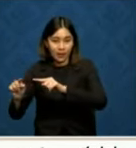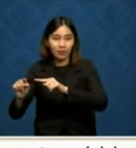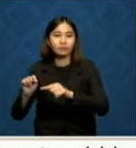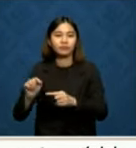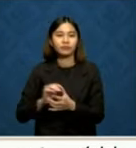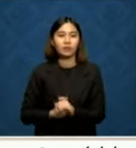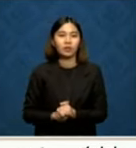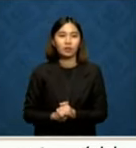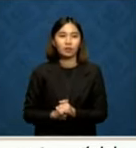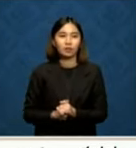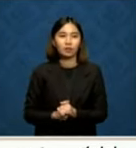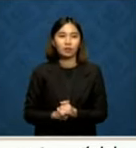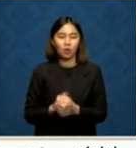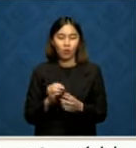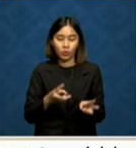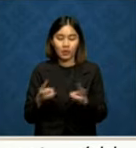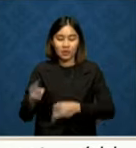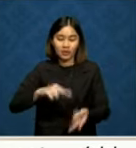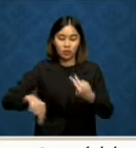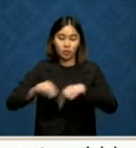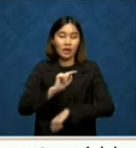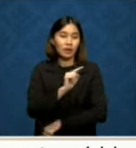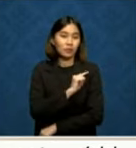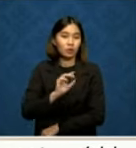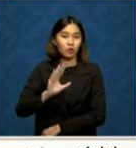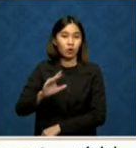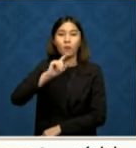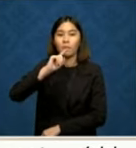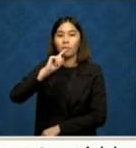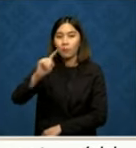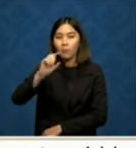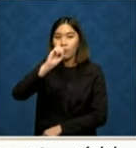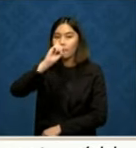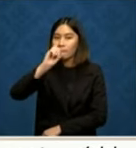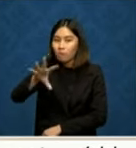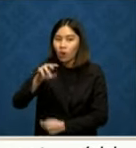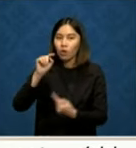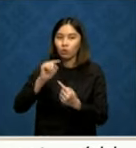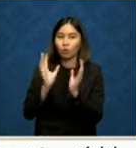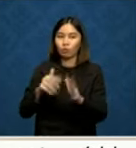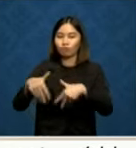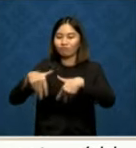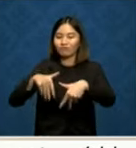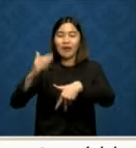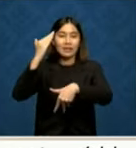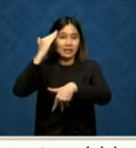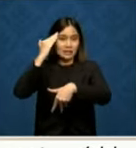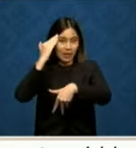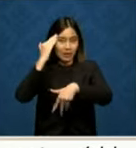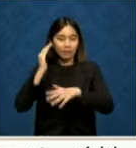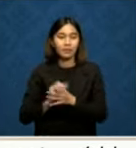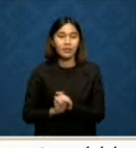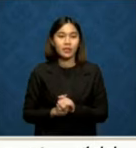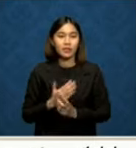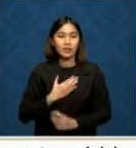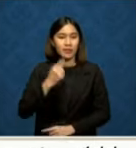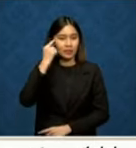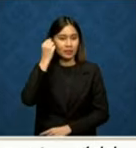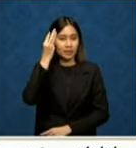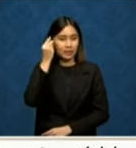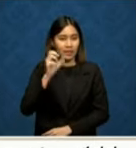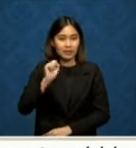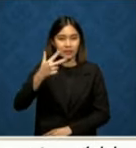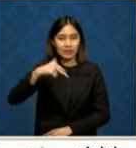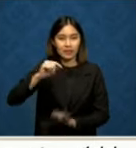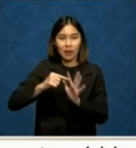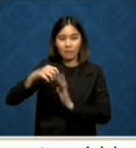การกับไปนระดับของการ kobราคาให้กบผู้บริภaderเทานั้นแลนคิดว่า จ จิสะพา์ก่ผู้